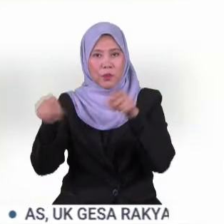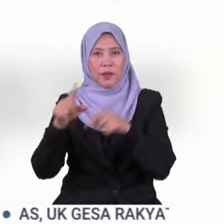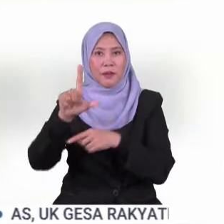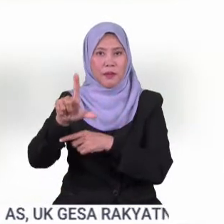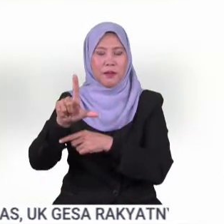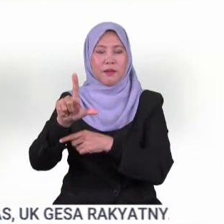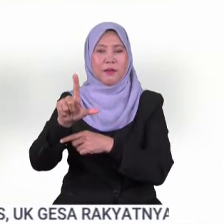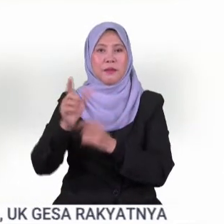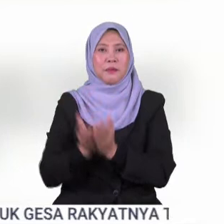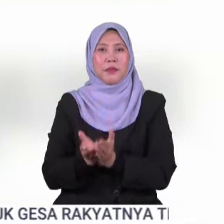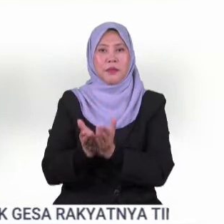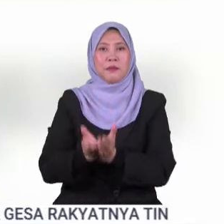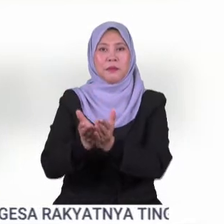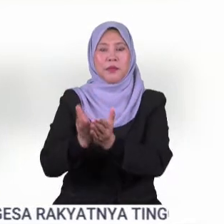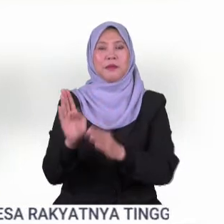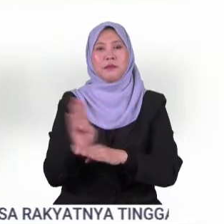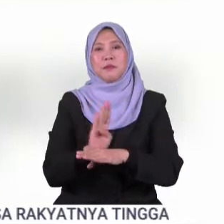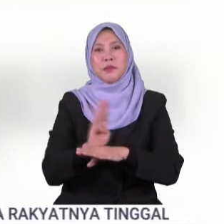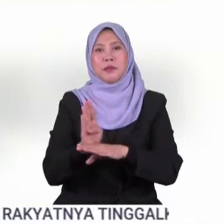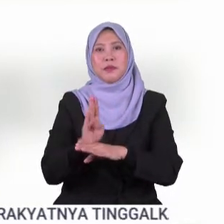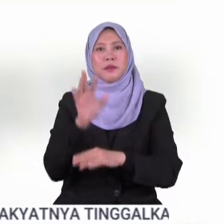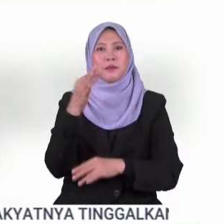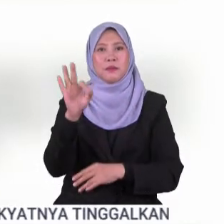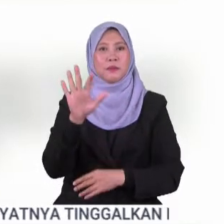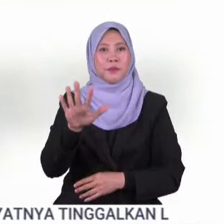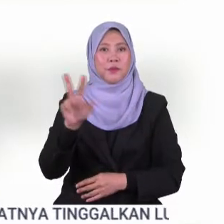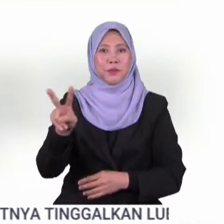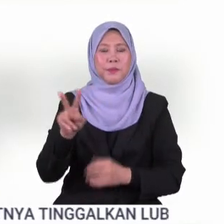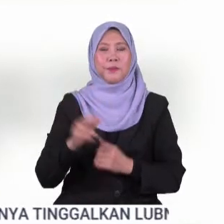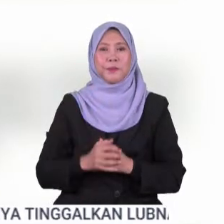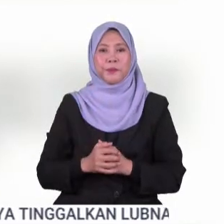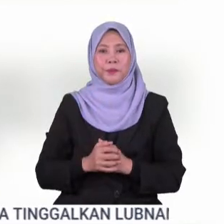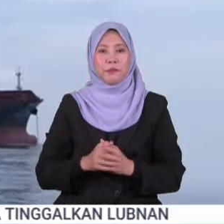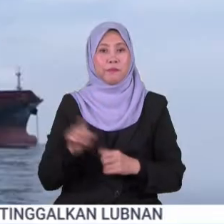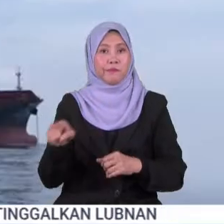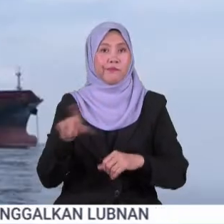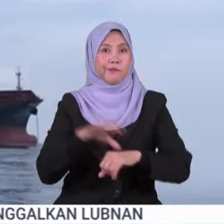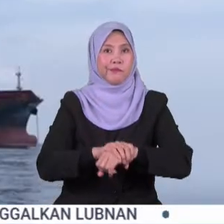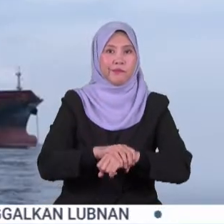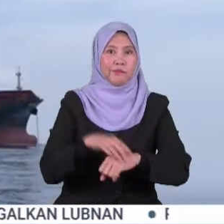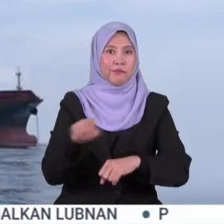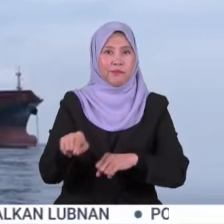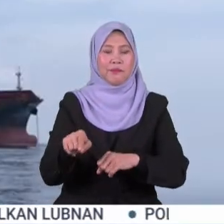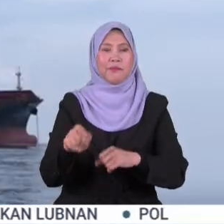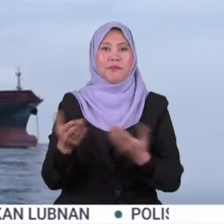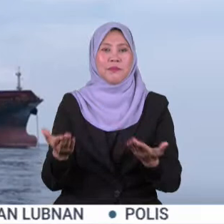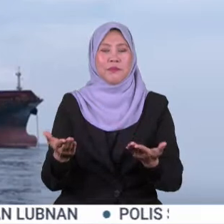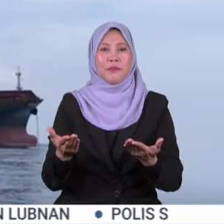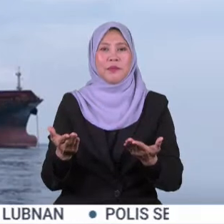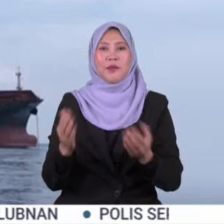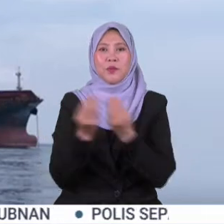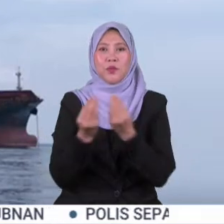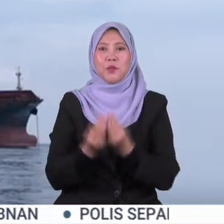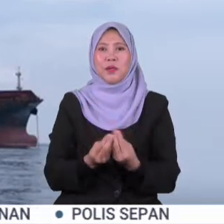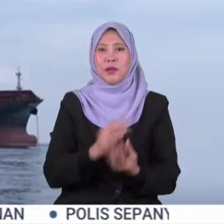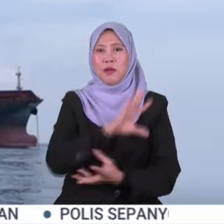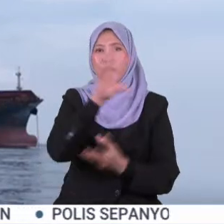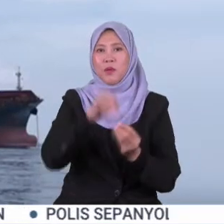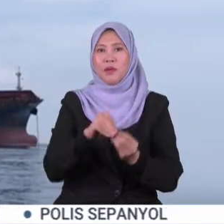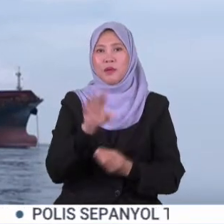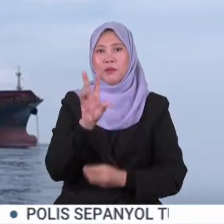491B-1-L Ordinan Perkapalan Saudagar 1952. Ia merupakan penahanan ke-6 bulan ini dan menjadikan jumlah